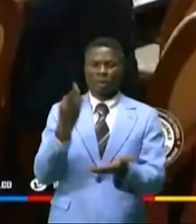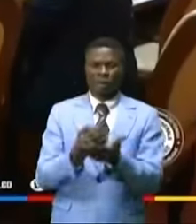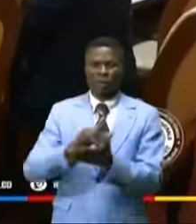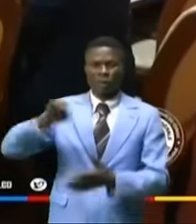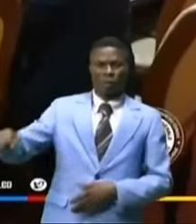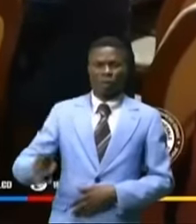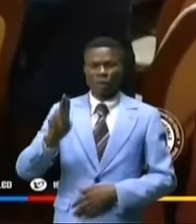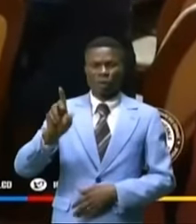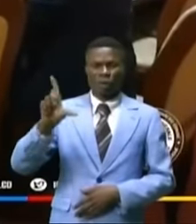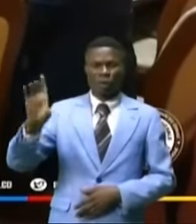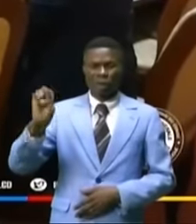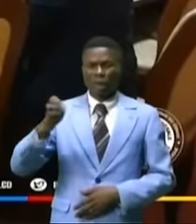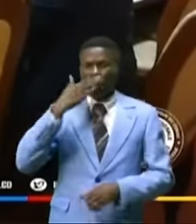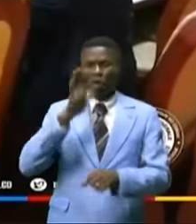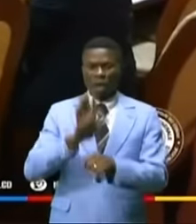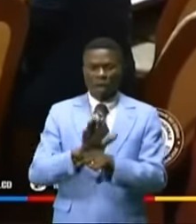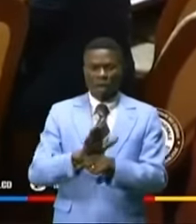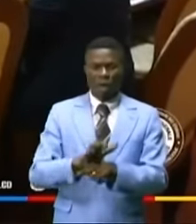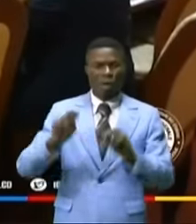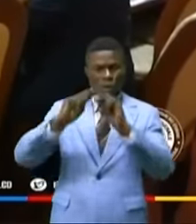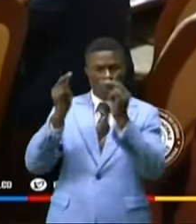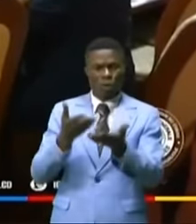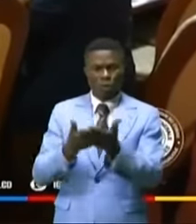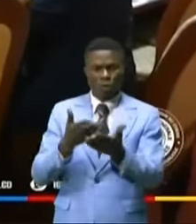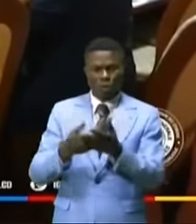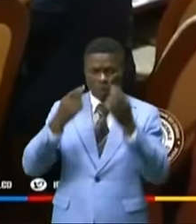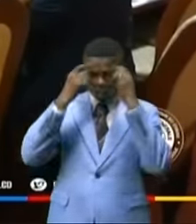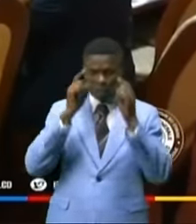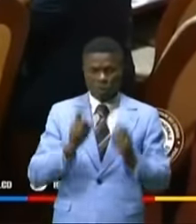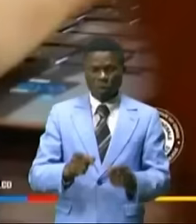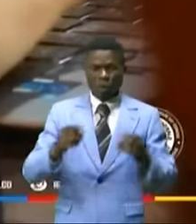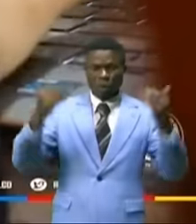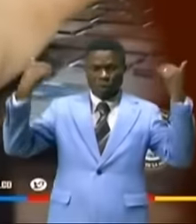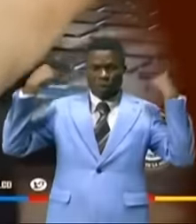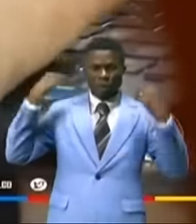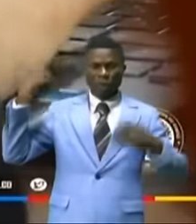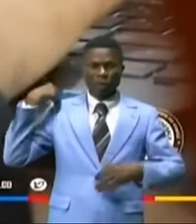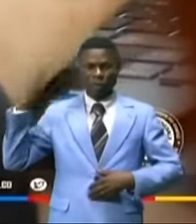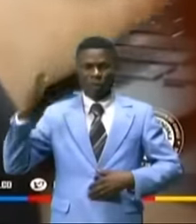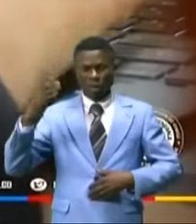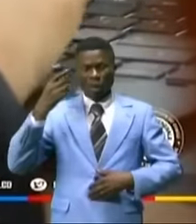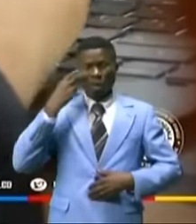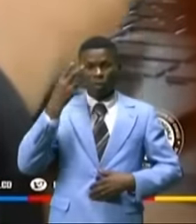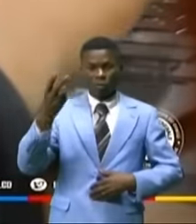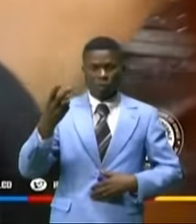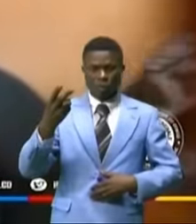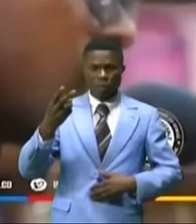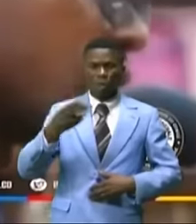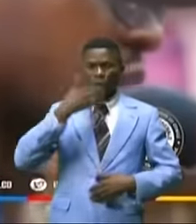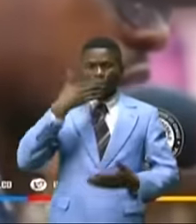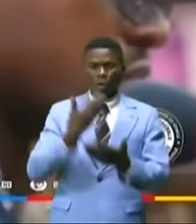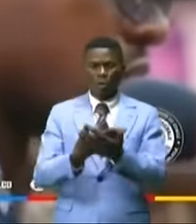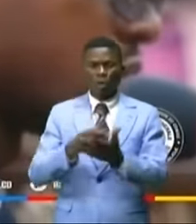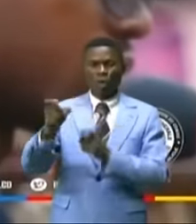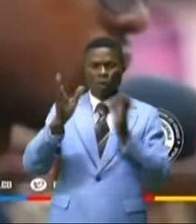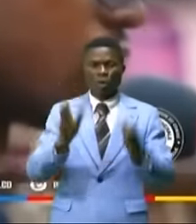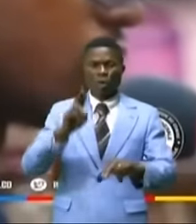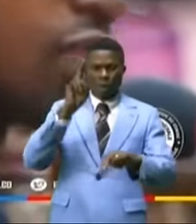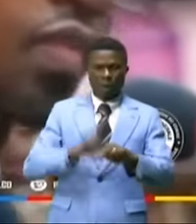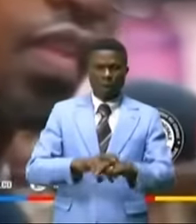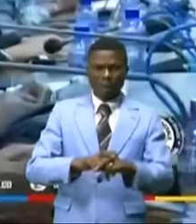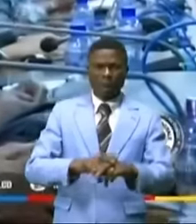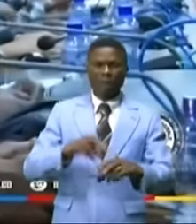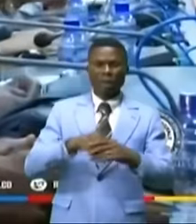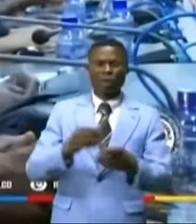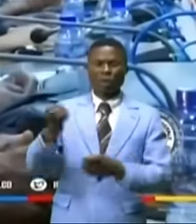assuré cette délégation de Comessa de la détermination du chef de l'État de voir la bonne gouvernance s'installer dans